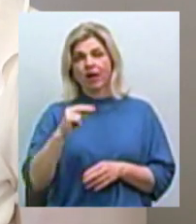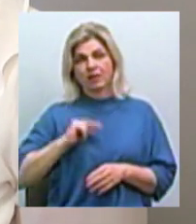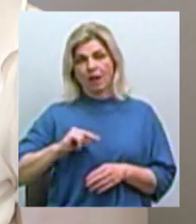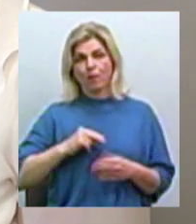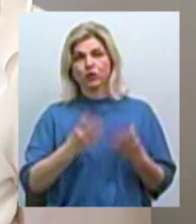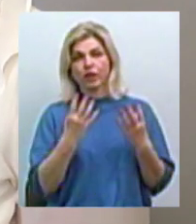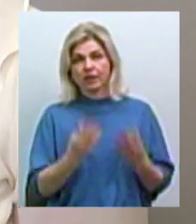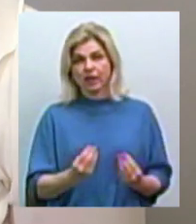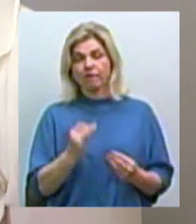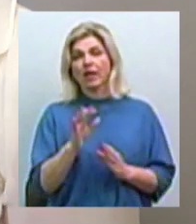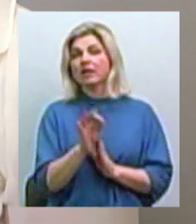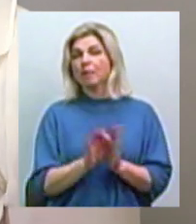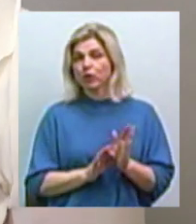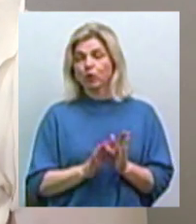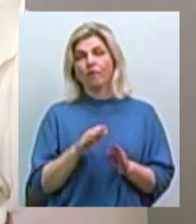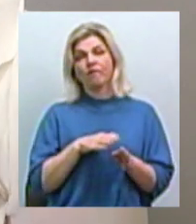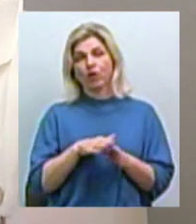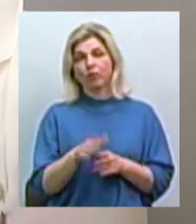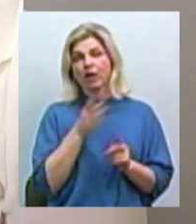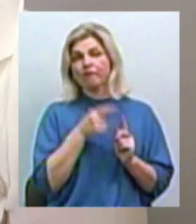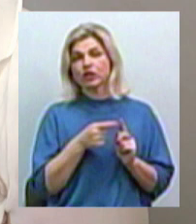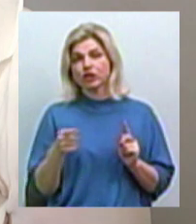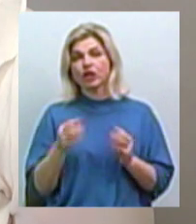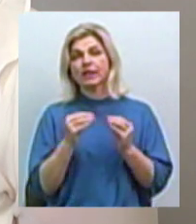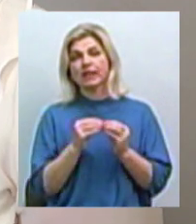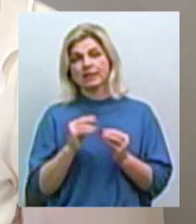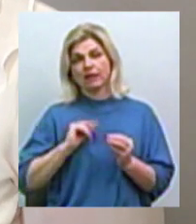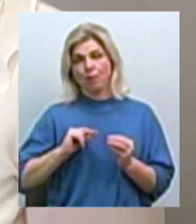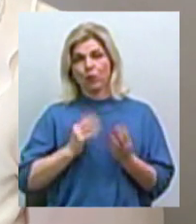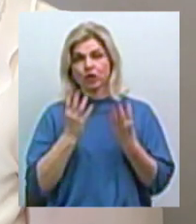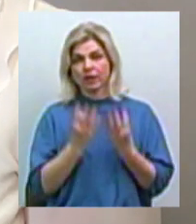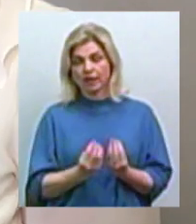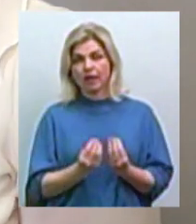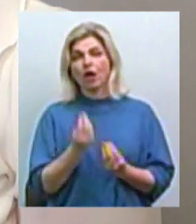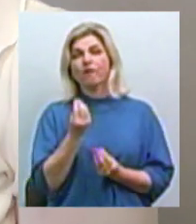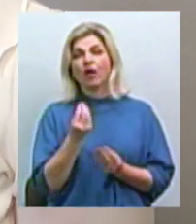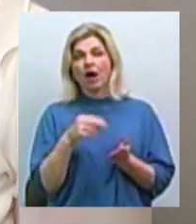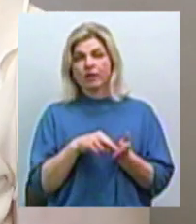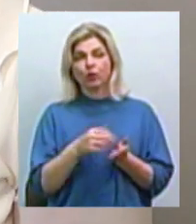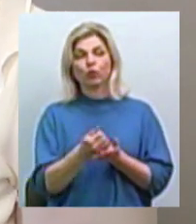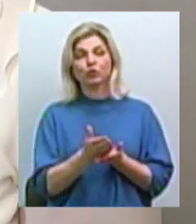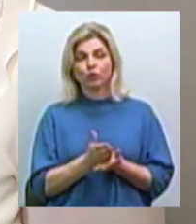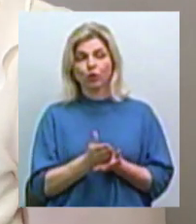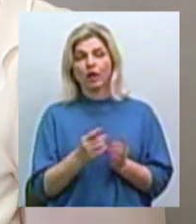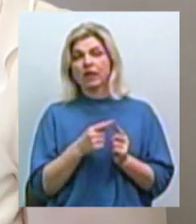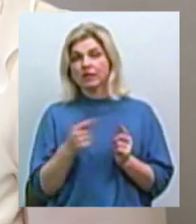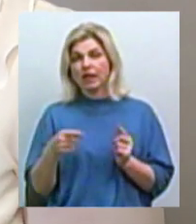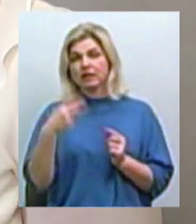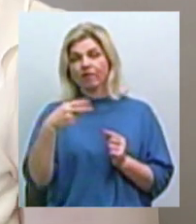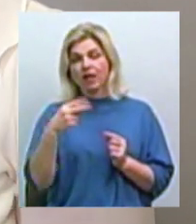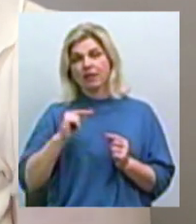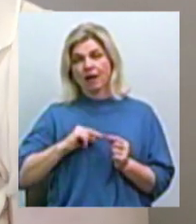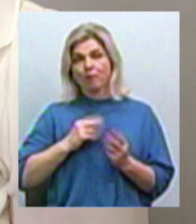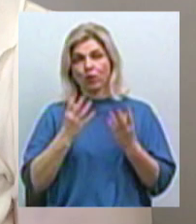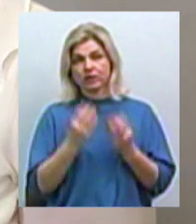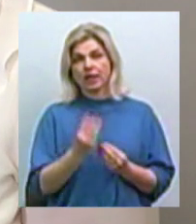та терміновою, яка виконується протягом 10 робочих днів. Вартість послуги, яка виконується протягом 20 робочих днів